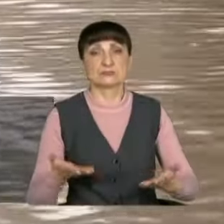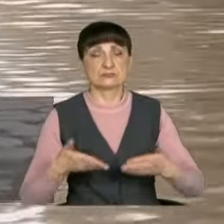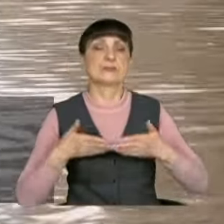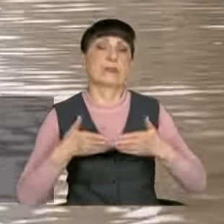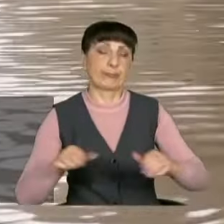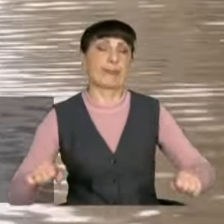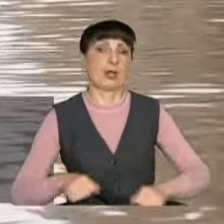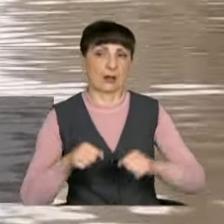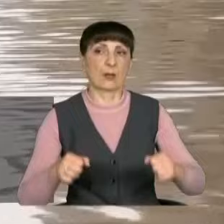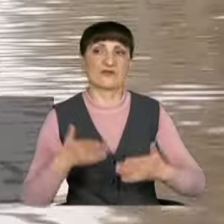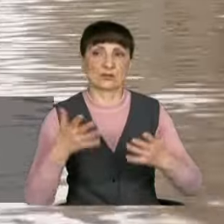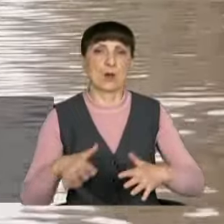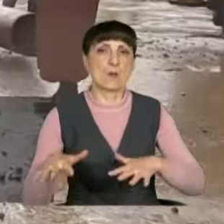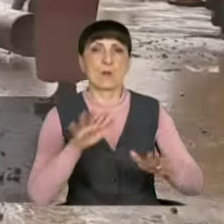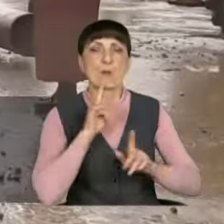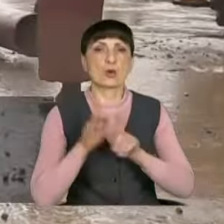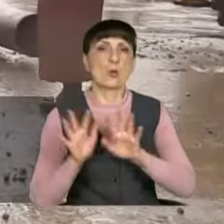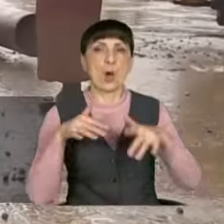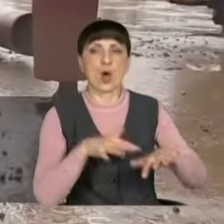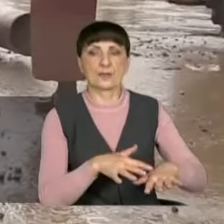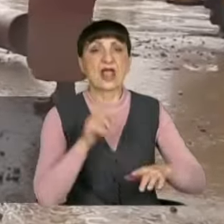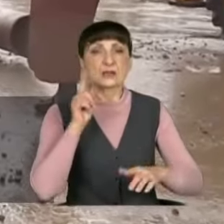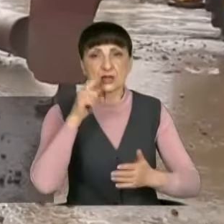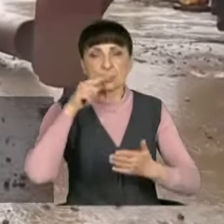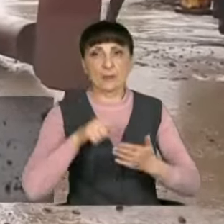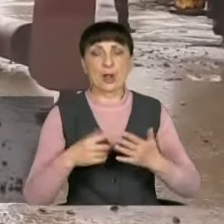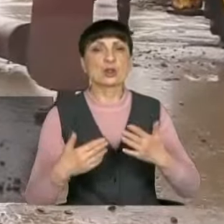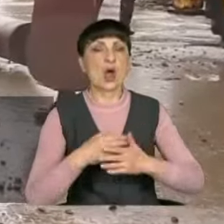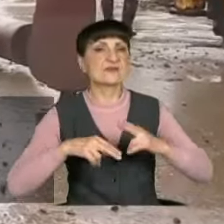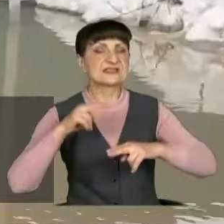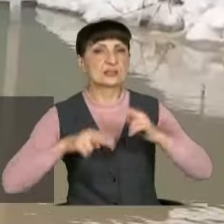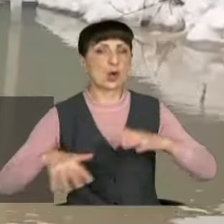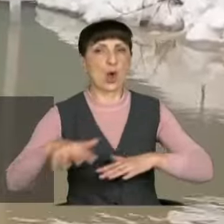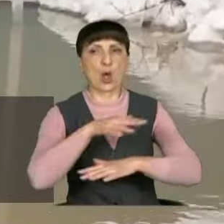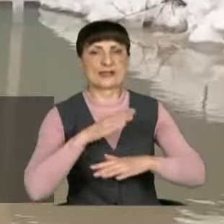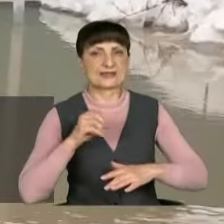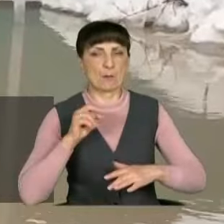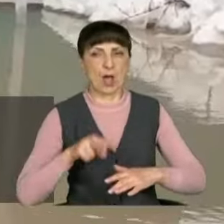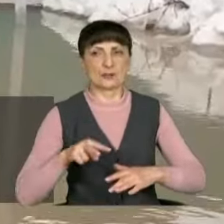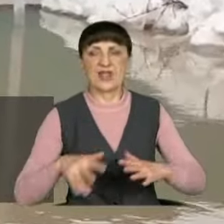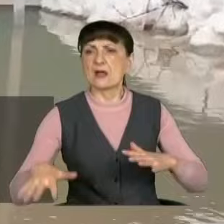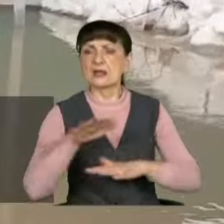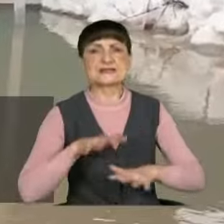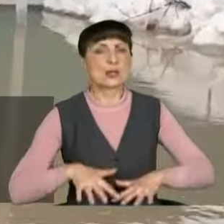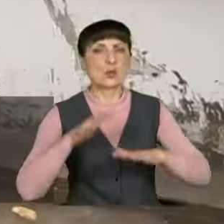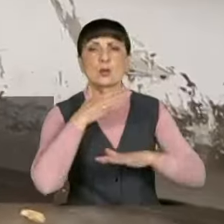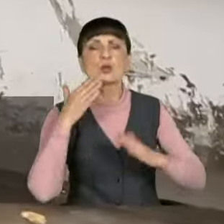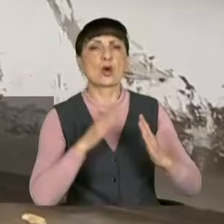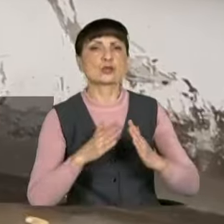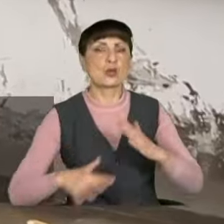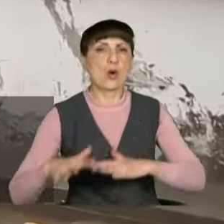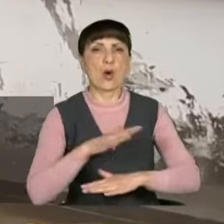переплывать вот это море на лодке. Под удар стихии попали новостройки в жилом массиве Самал. В округе затоплены десятки